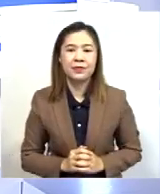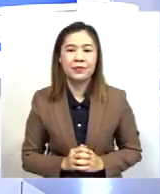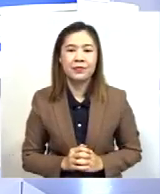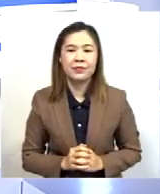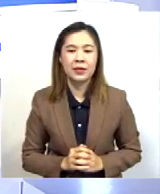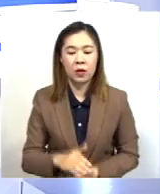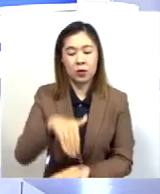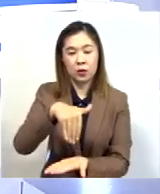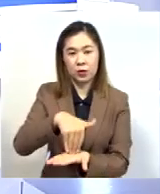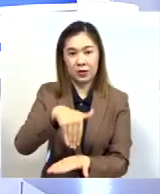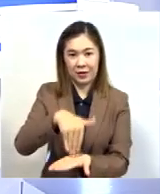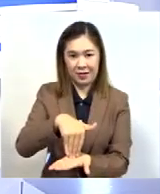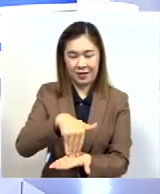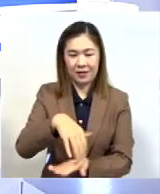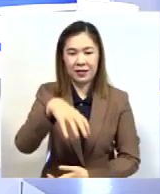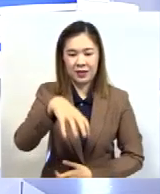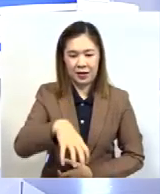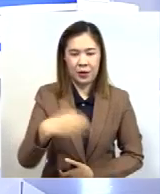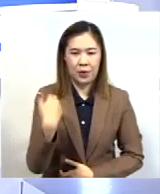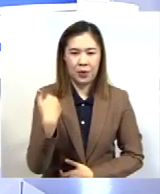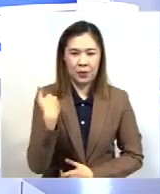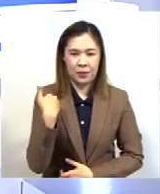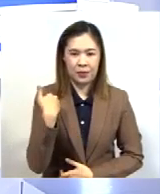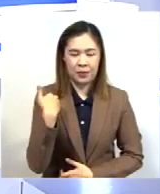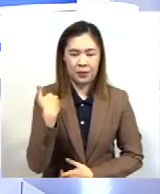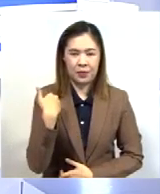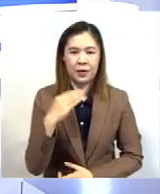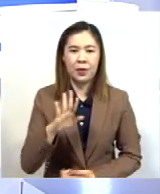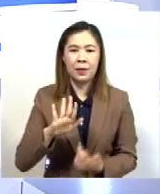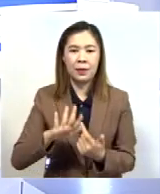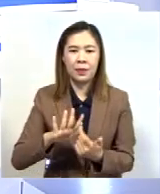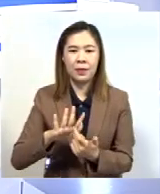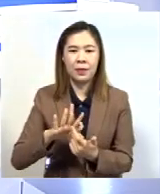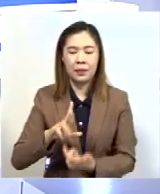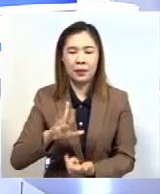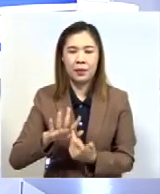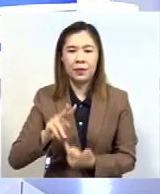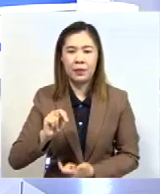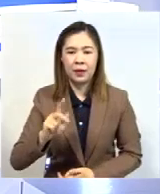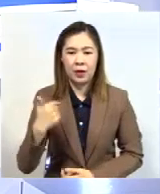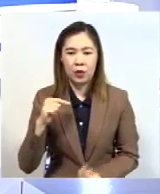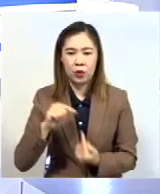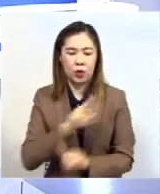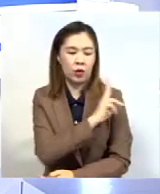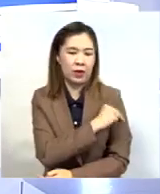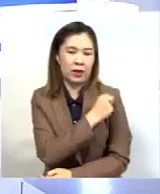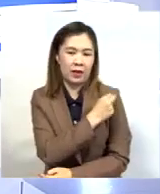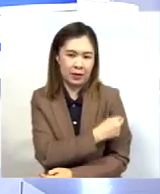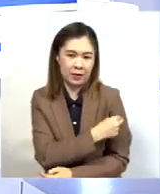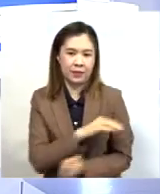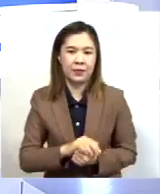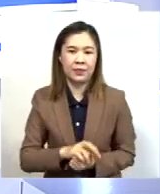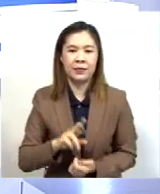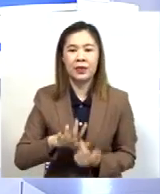พื้นที่ส่วนกลางเนี่ยนะคะก็มีทั้งที่สถาบันบำราศนราดูโรงพยาบาลในสังกัดการแพทย์อย่างเช่นรา